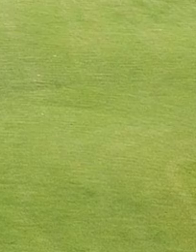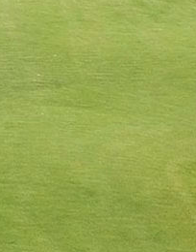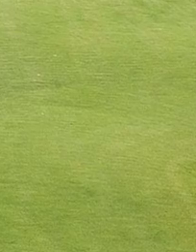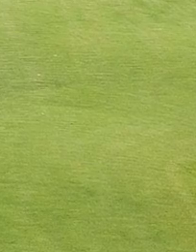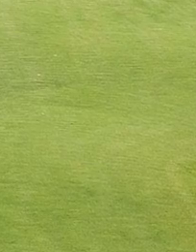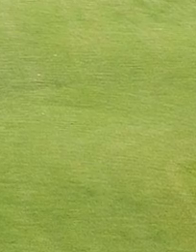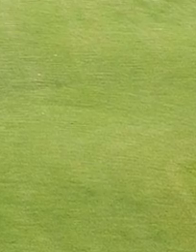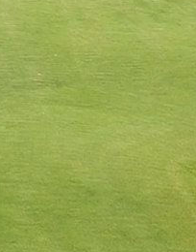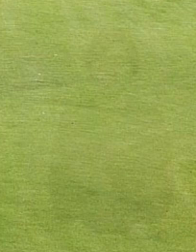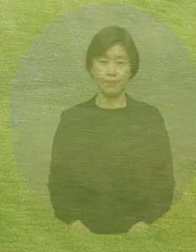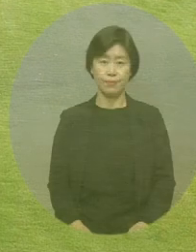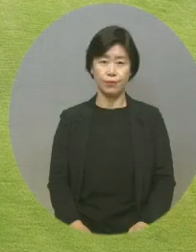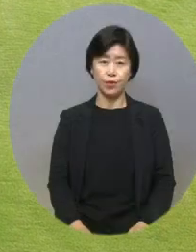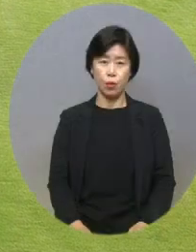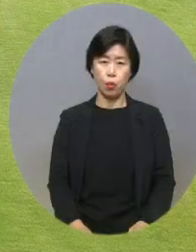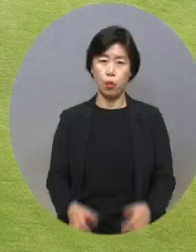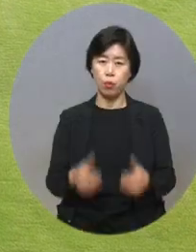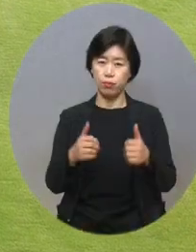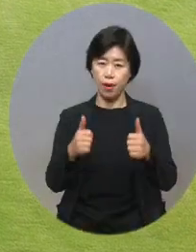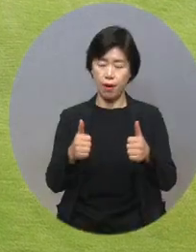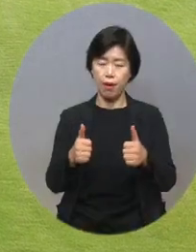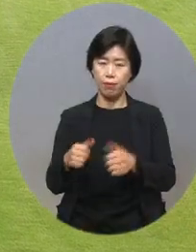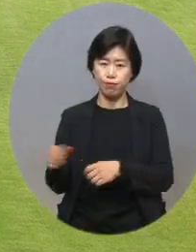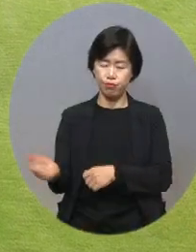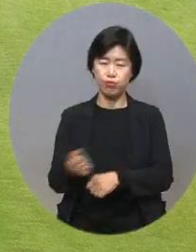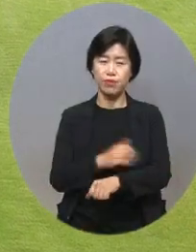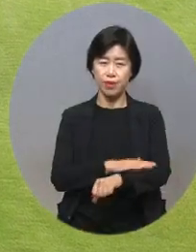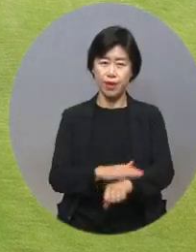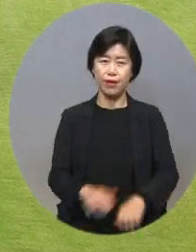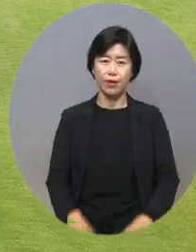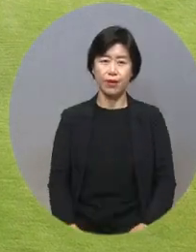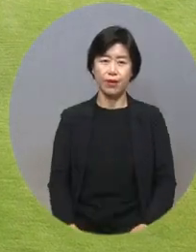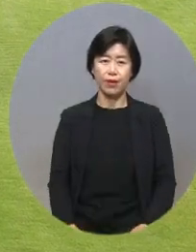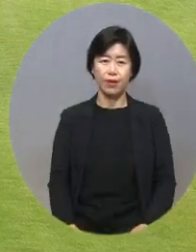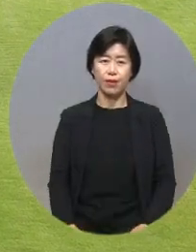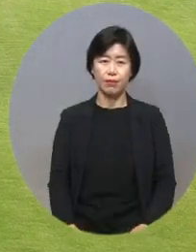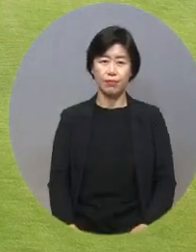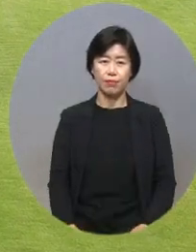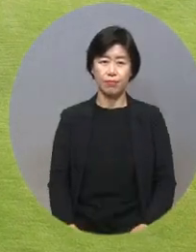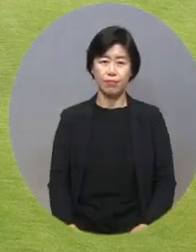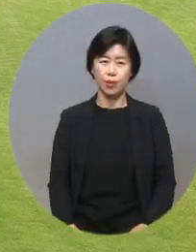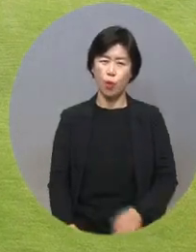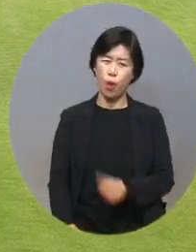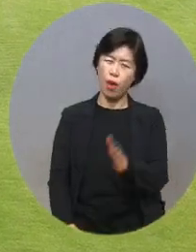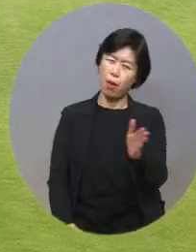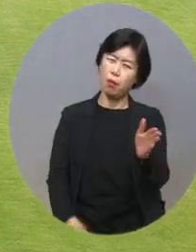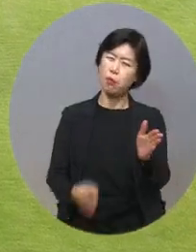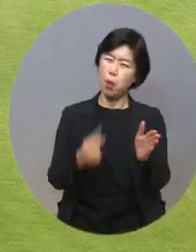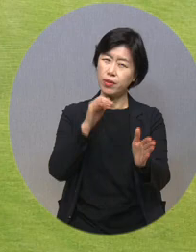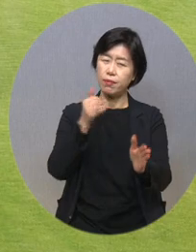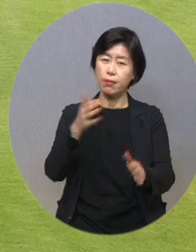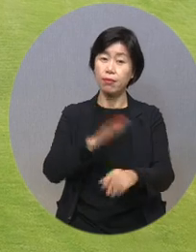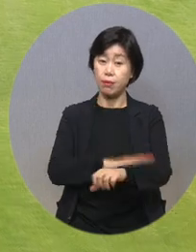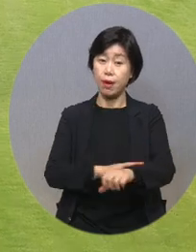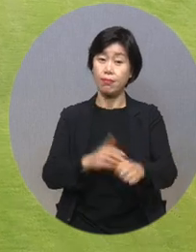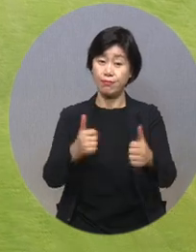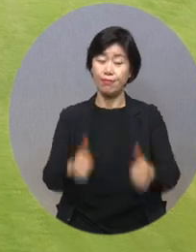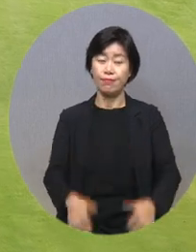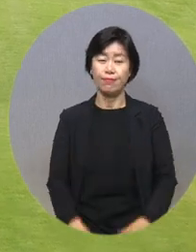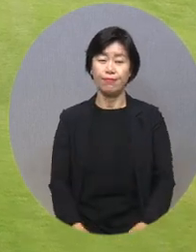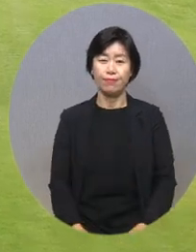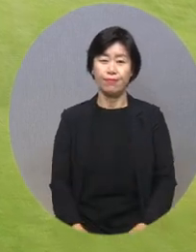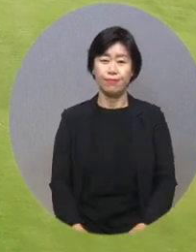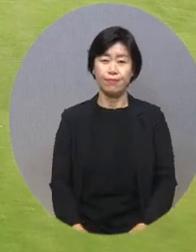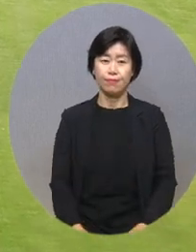나이스! 난리 났네. 그래도 잘 쳤어. 왼쪽. 그냥 오빠, 뭐 좀만 맞으면 다. 창균 오빠는 이상한 데를 보내긴 하지만 볼이 좋지 않잖아.